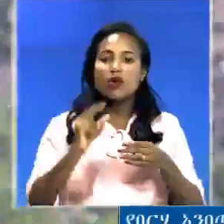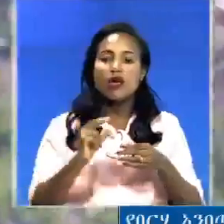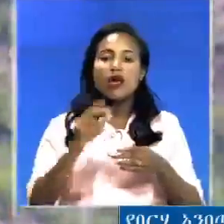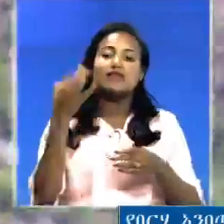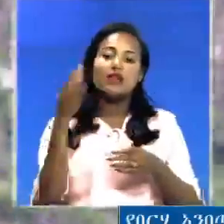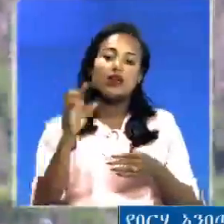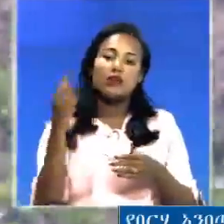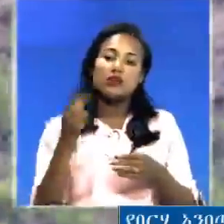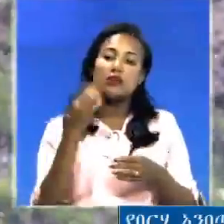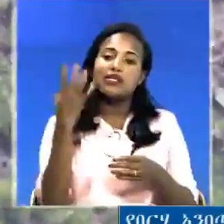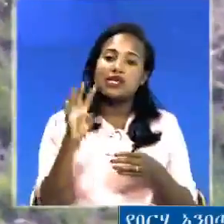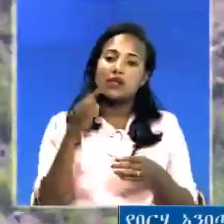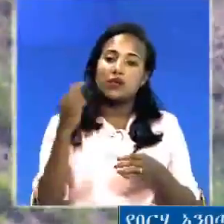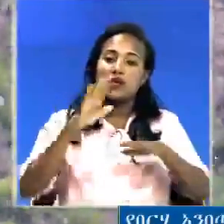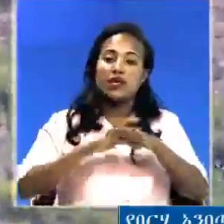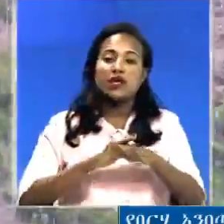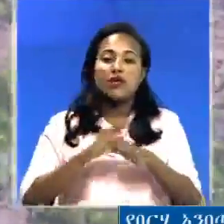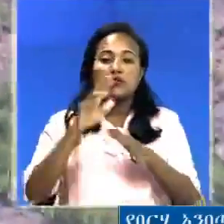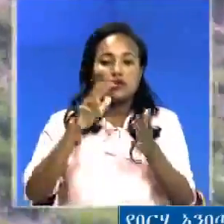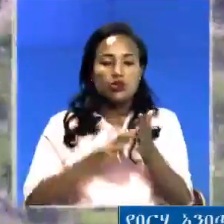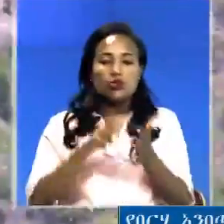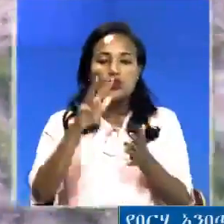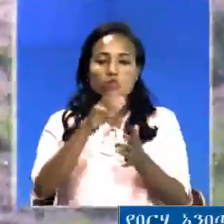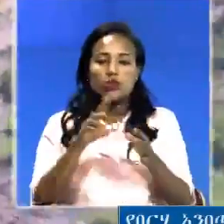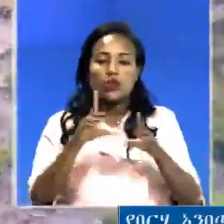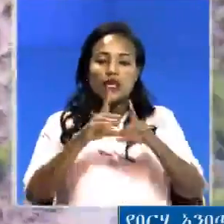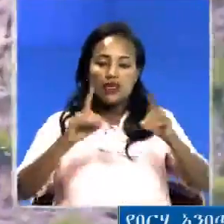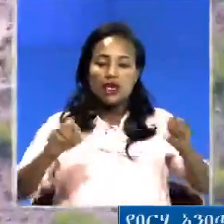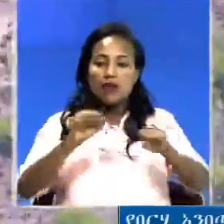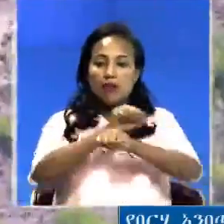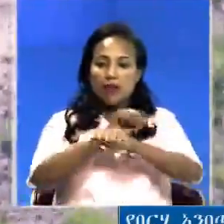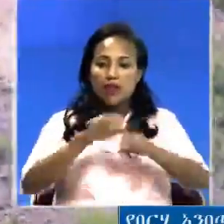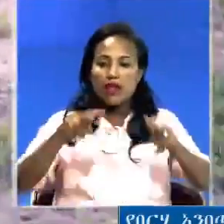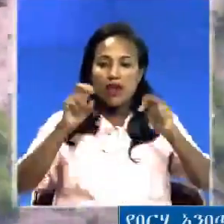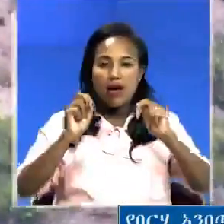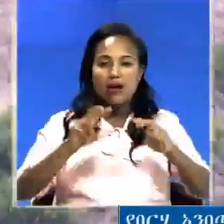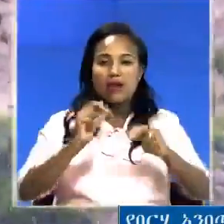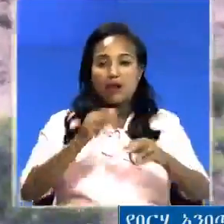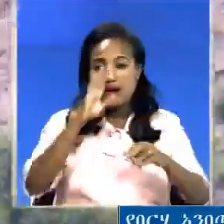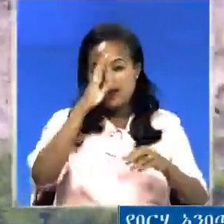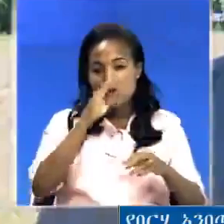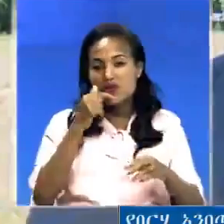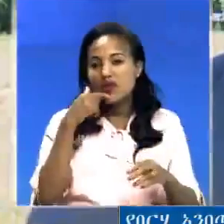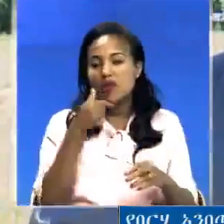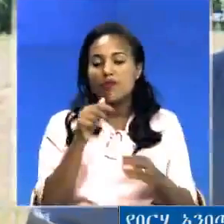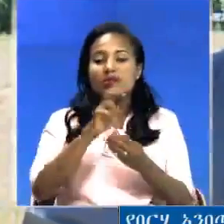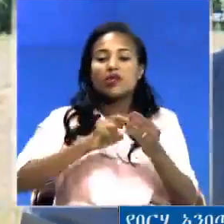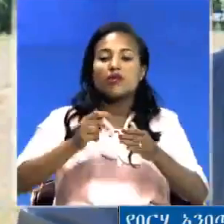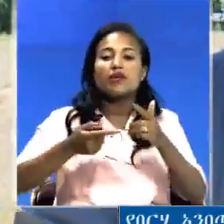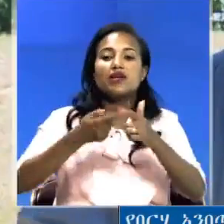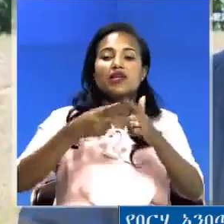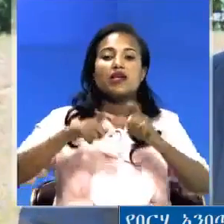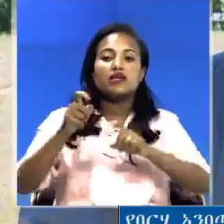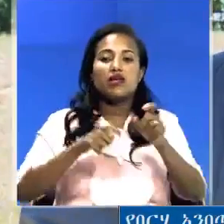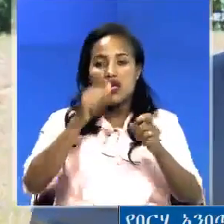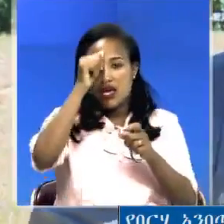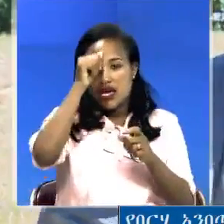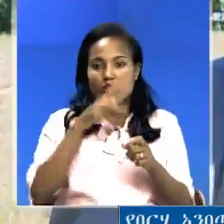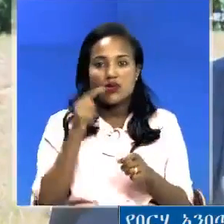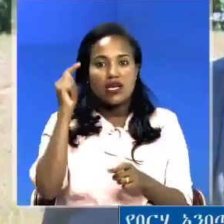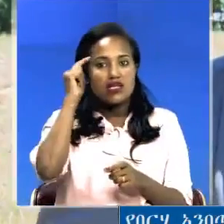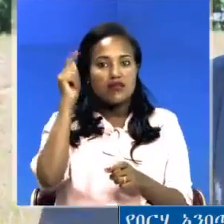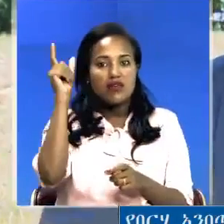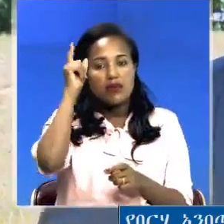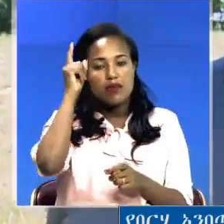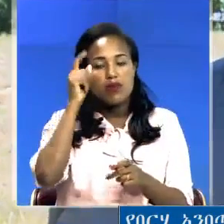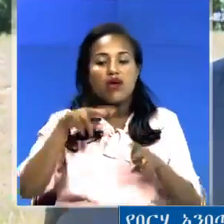በ14 ቀበሌዎች ላይ በ3300 ሄክታር መሬት የብርሃን በጣ ክስተት ማጋጠሙን የተናገሩት የወረዳው ምክትል አስተዳዳሪ አቶ ታደሰ ፈቅ ይበሉ የብርሃን